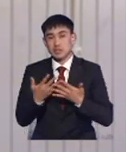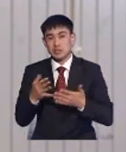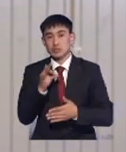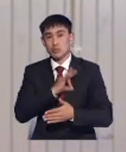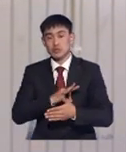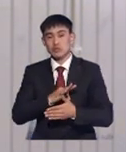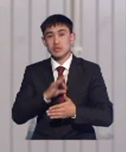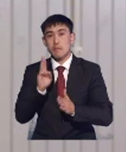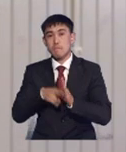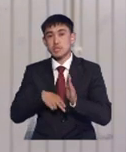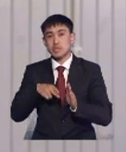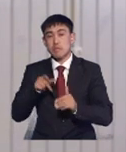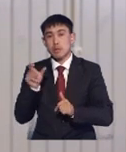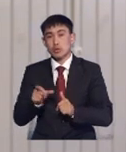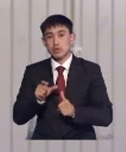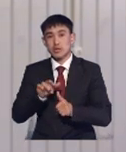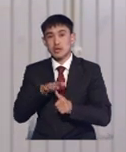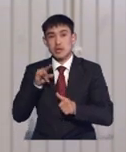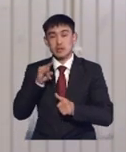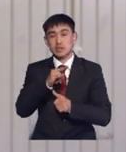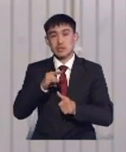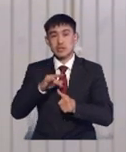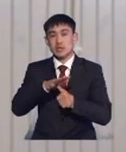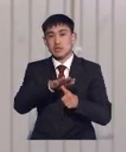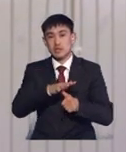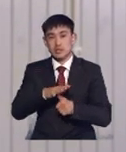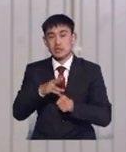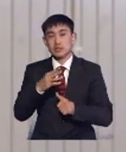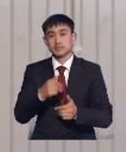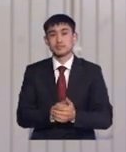использовались беспилотные летательные аппараты и авиационная вертолетная техника с водосливным устройством.